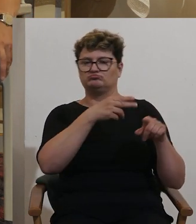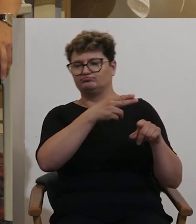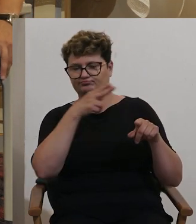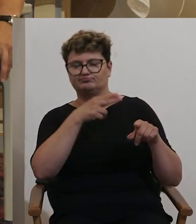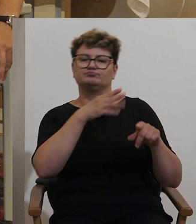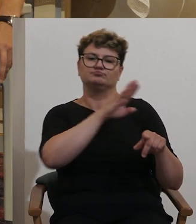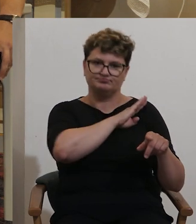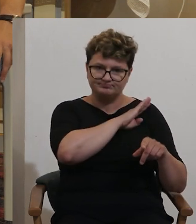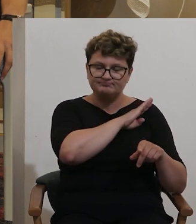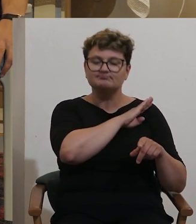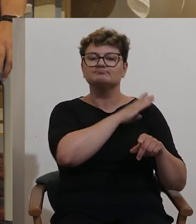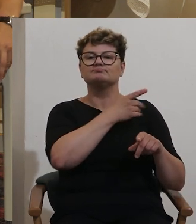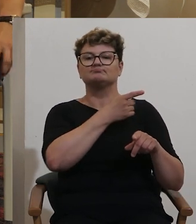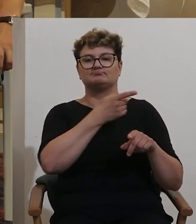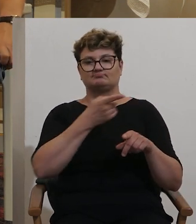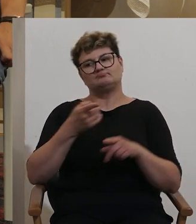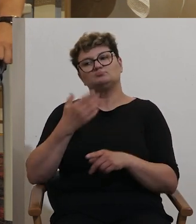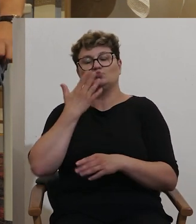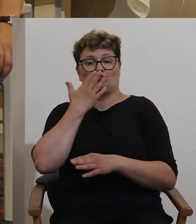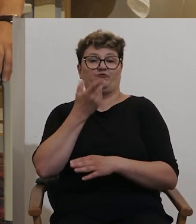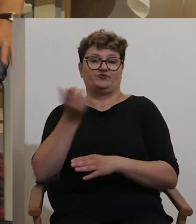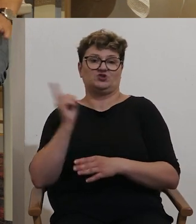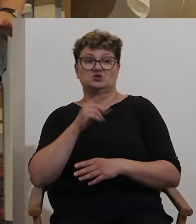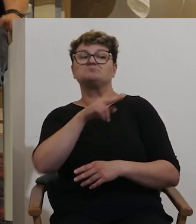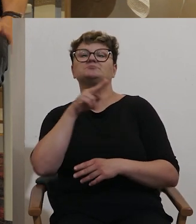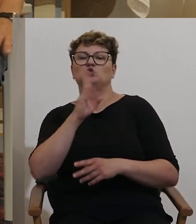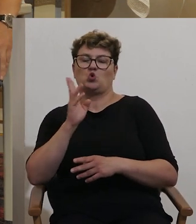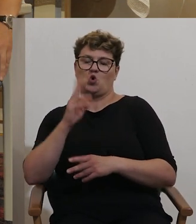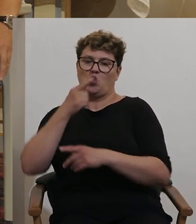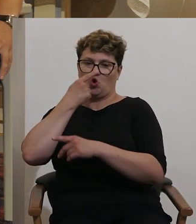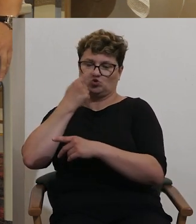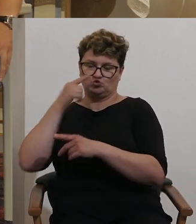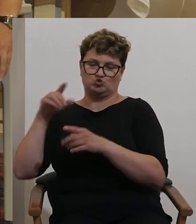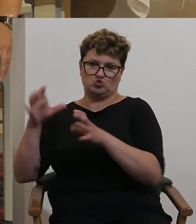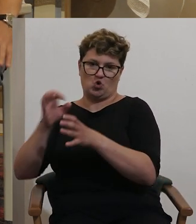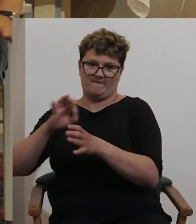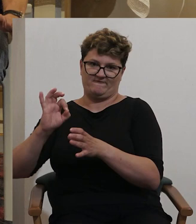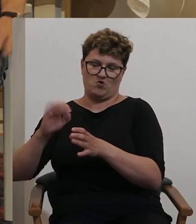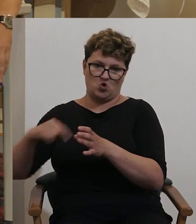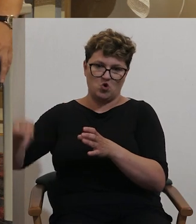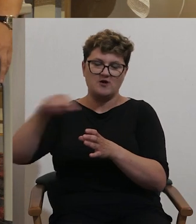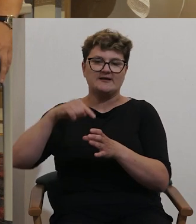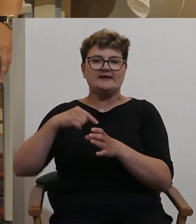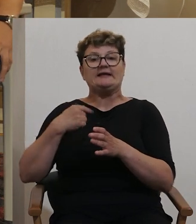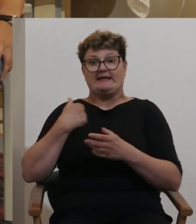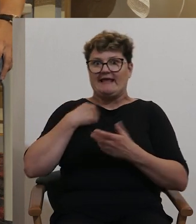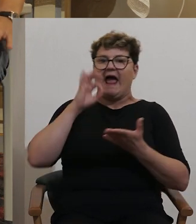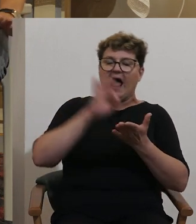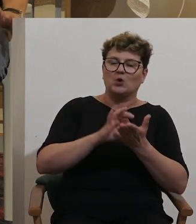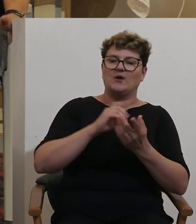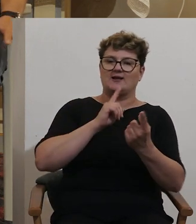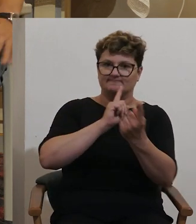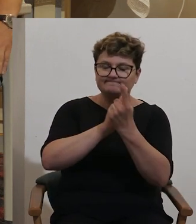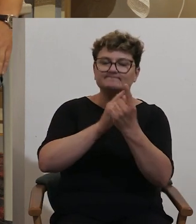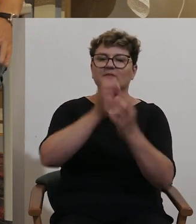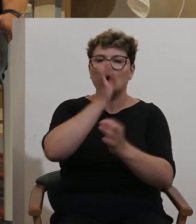postrzelony i zginął. I przypisuje się to postrzelenie kościuszkowcom, Ja dotarłem do relacji jednego